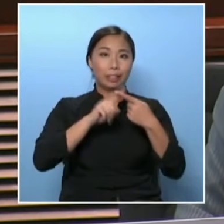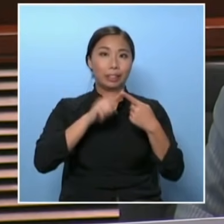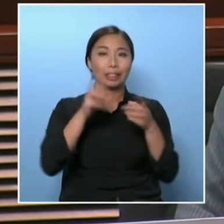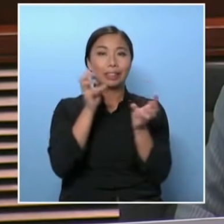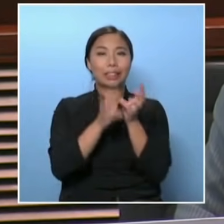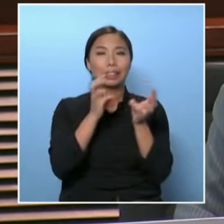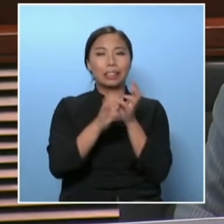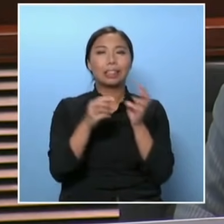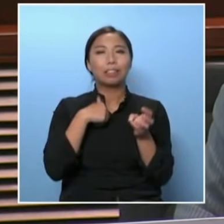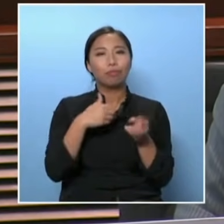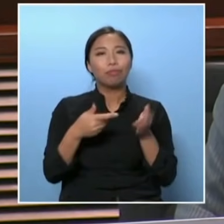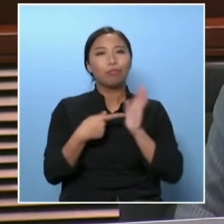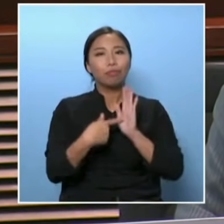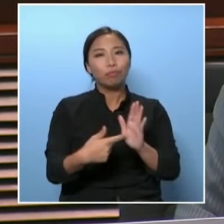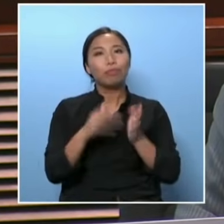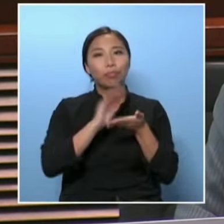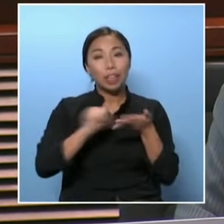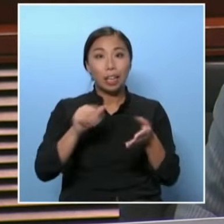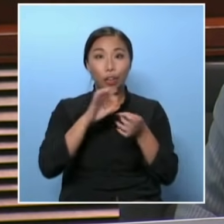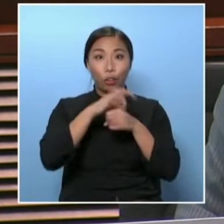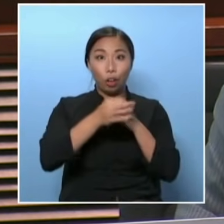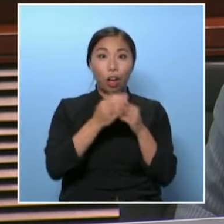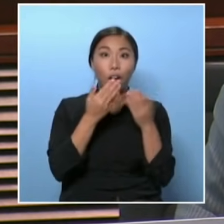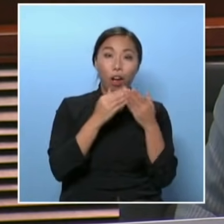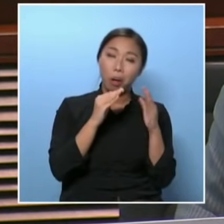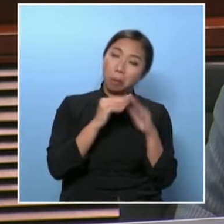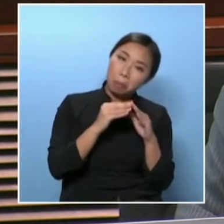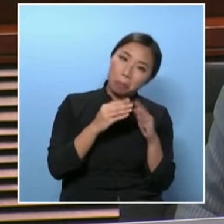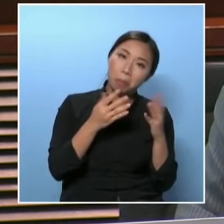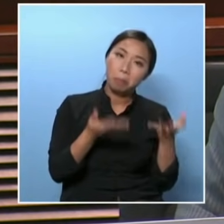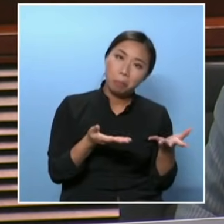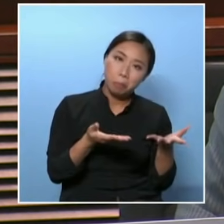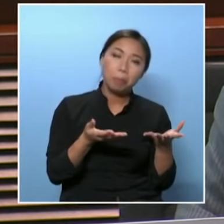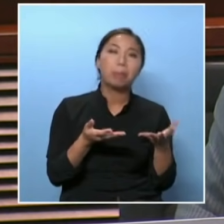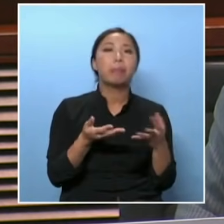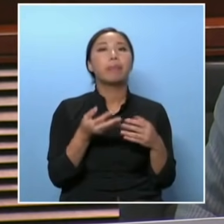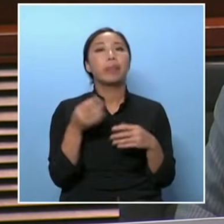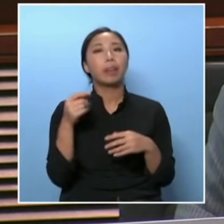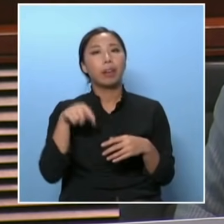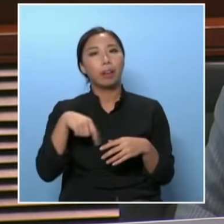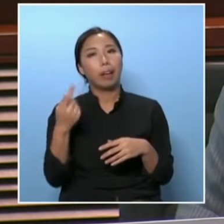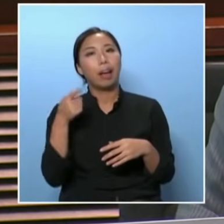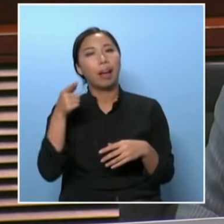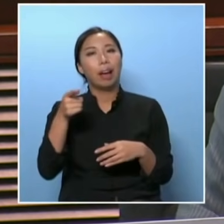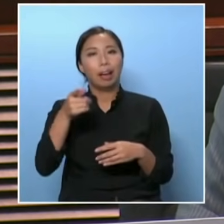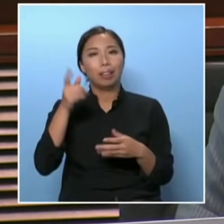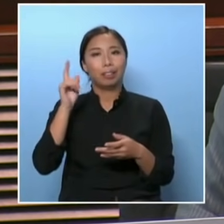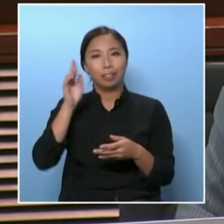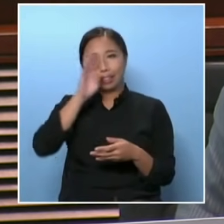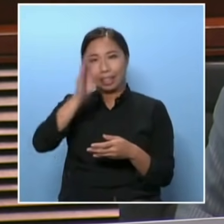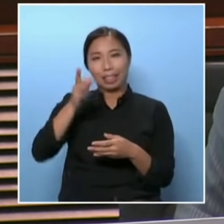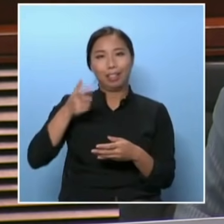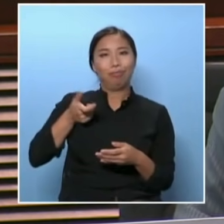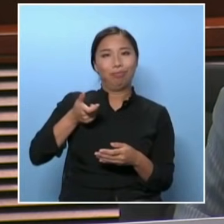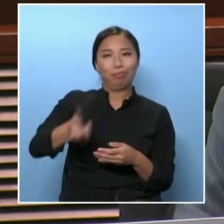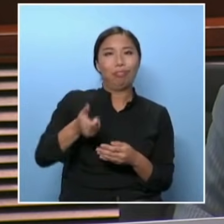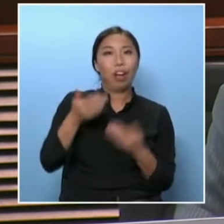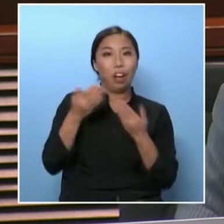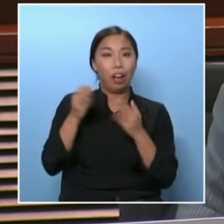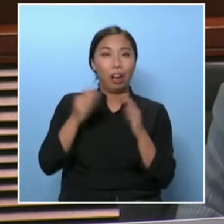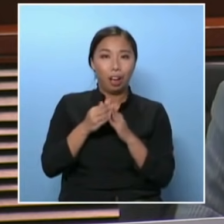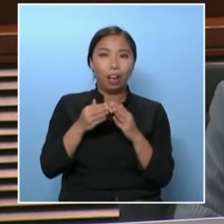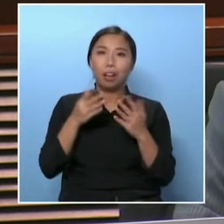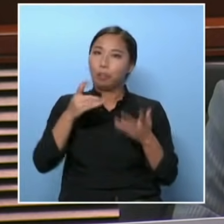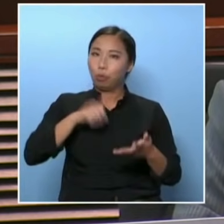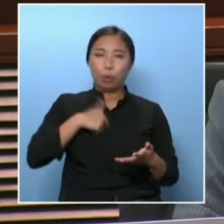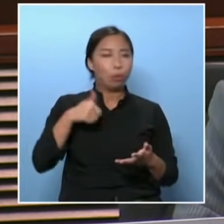嘅澄清啫。國際學校又好，或者直資學校又好，佢嘅老師